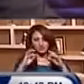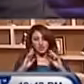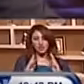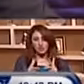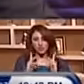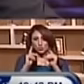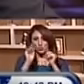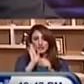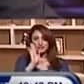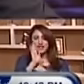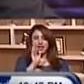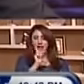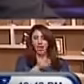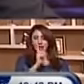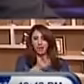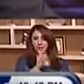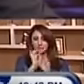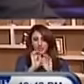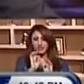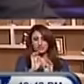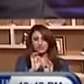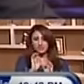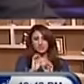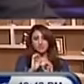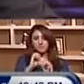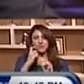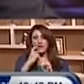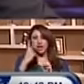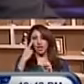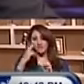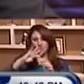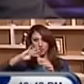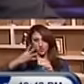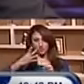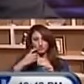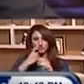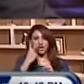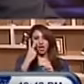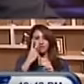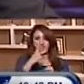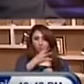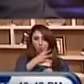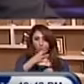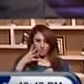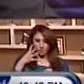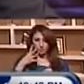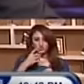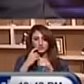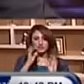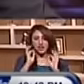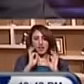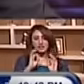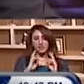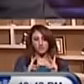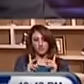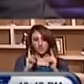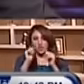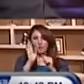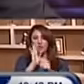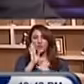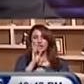التعليم بتقوم من 2014 ل 2024، وما كناش عارفين نوصل ازاي